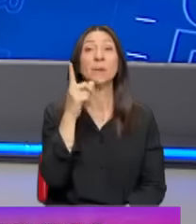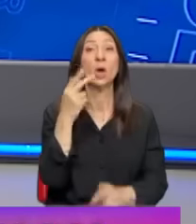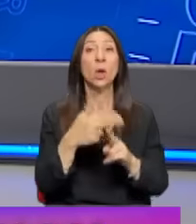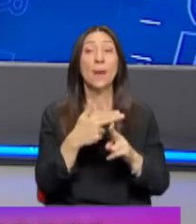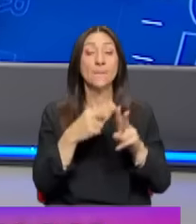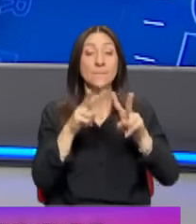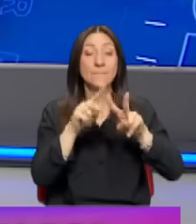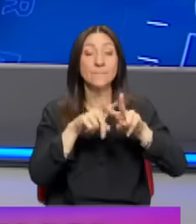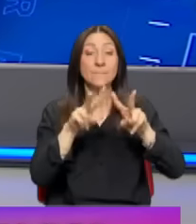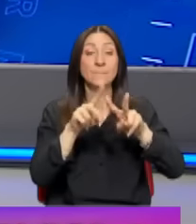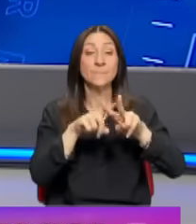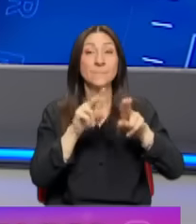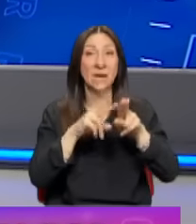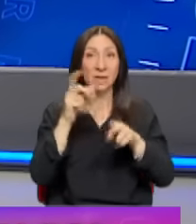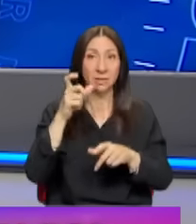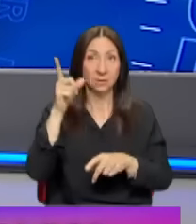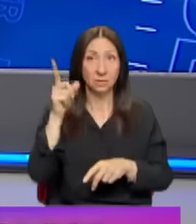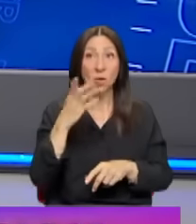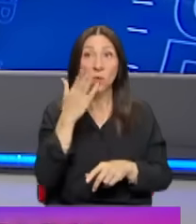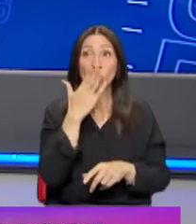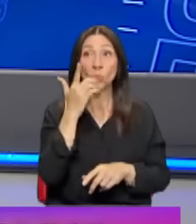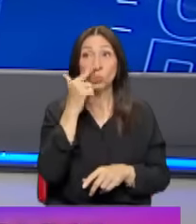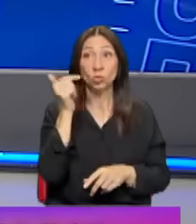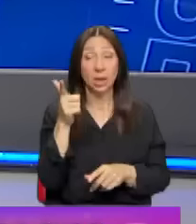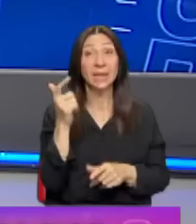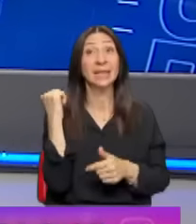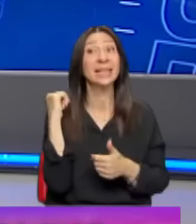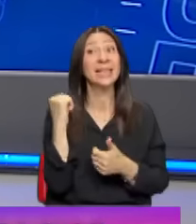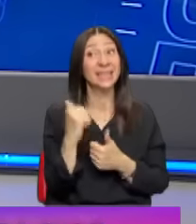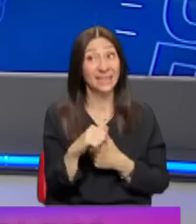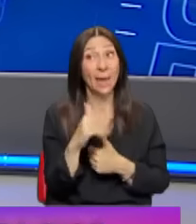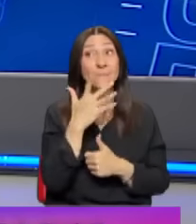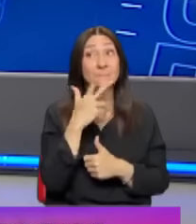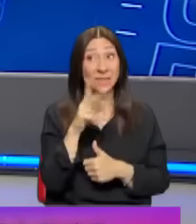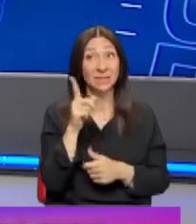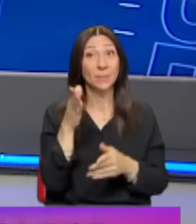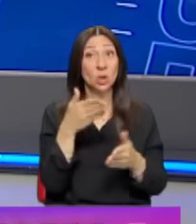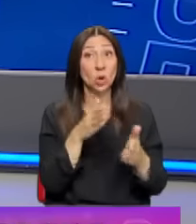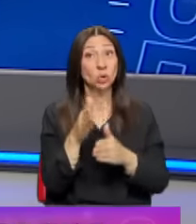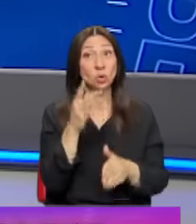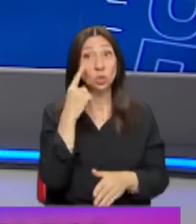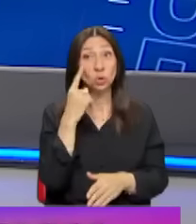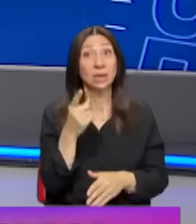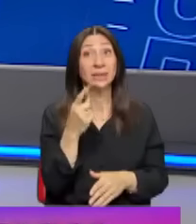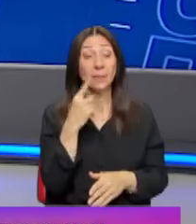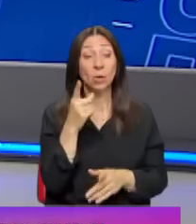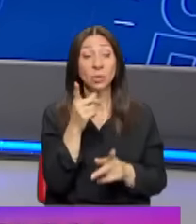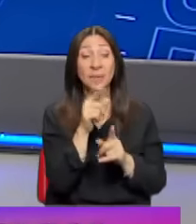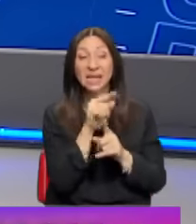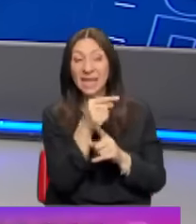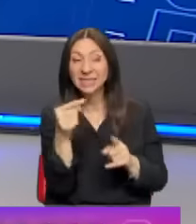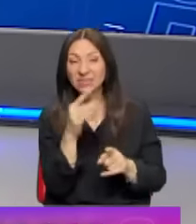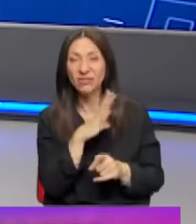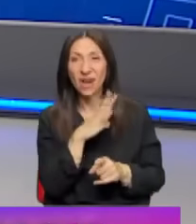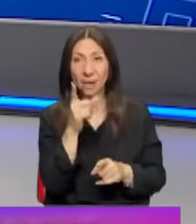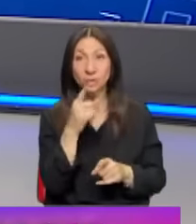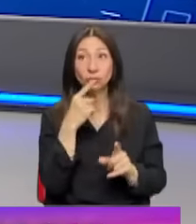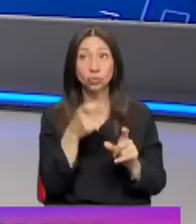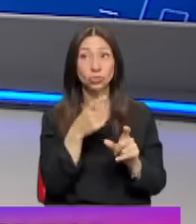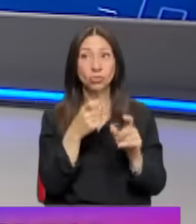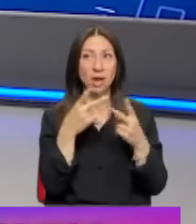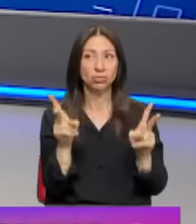örnek Mamak'tan geldi. Okul müdürüne yine benzer bir yolsuzluk üzerinden demek ki orada bir açık var.